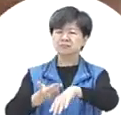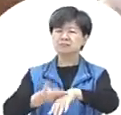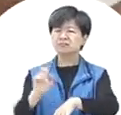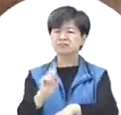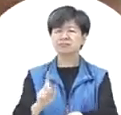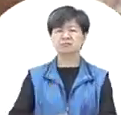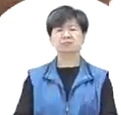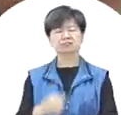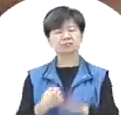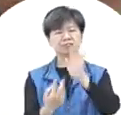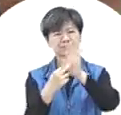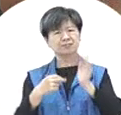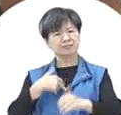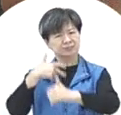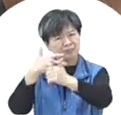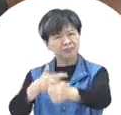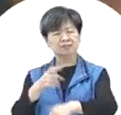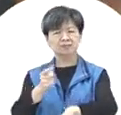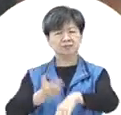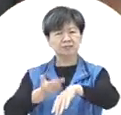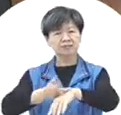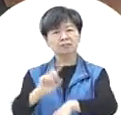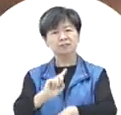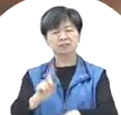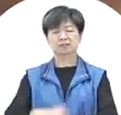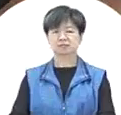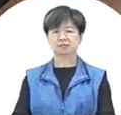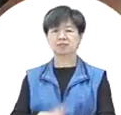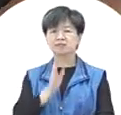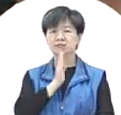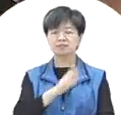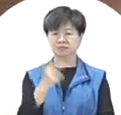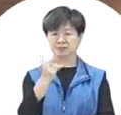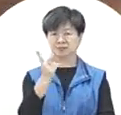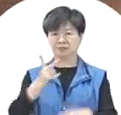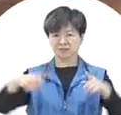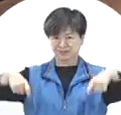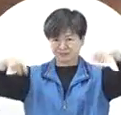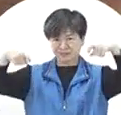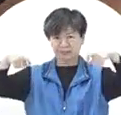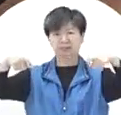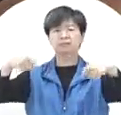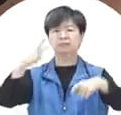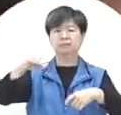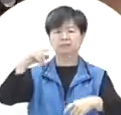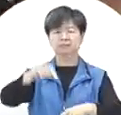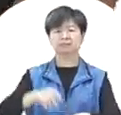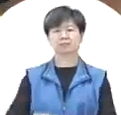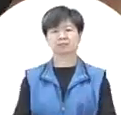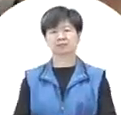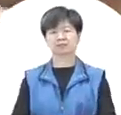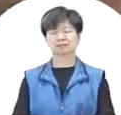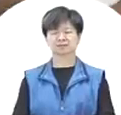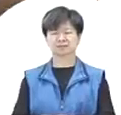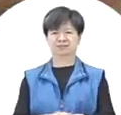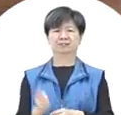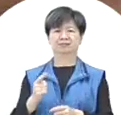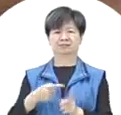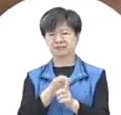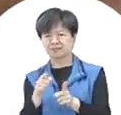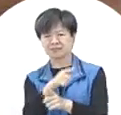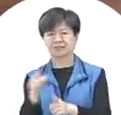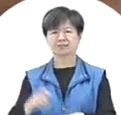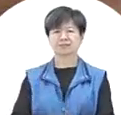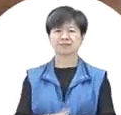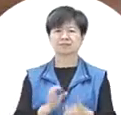我讲嘛。 我先问你，你用什么样的施工方式嘛？ 他是用两个吊篮。然后把那个 你不要避重就轻，你们用半半施工